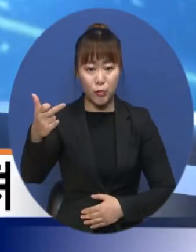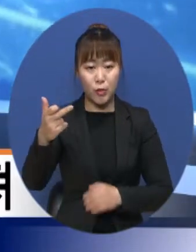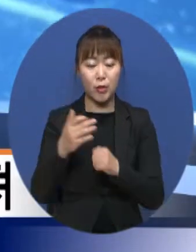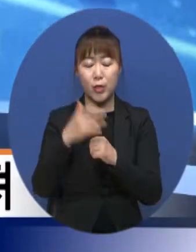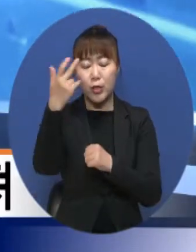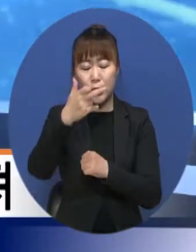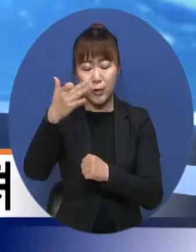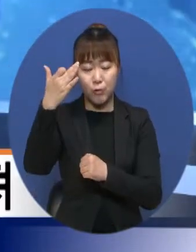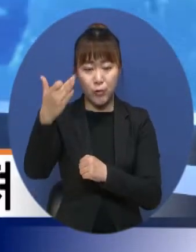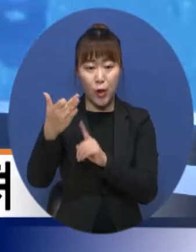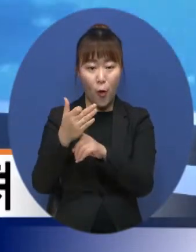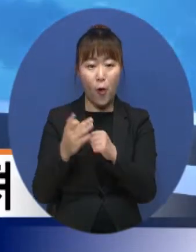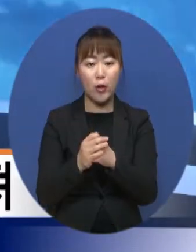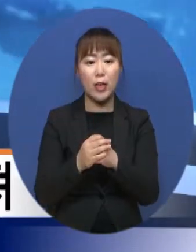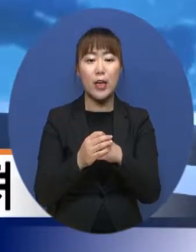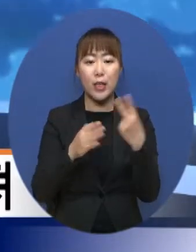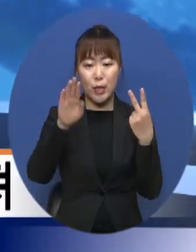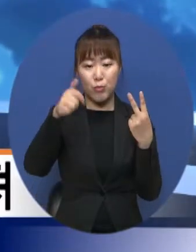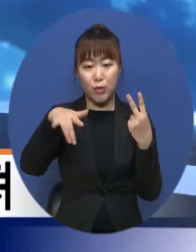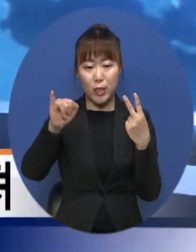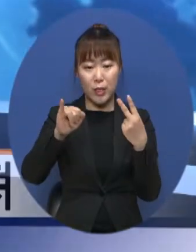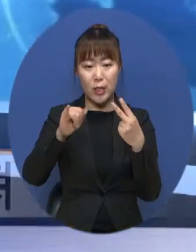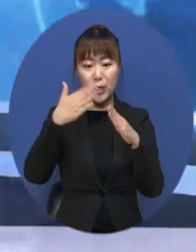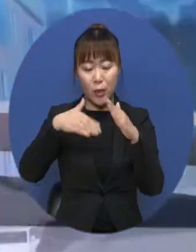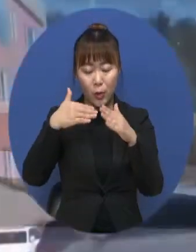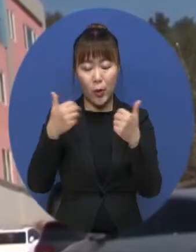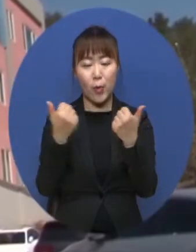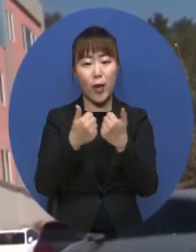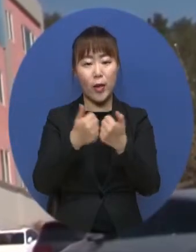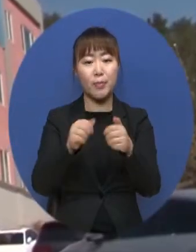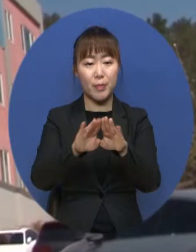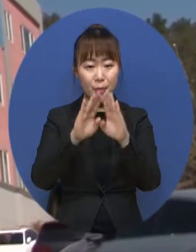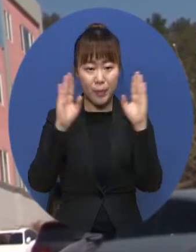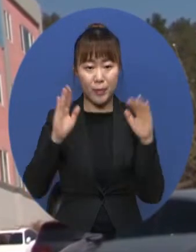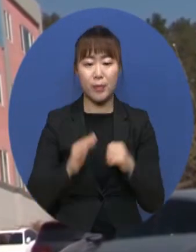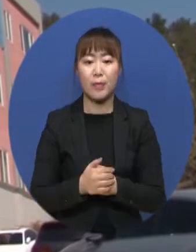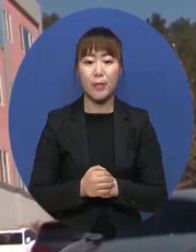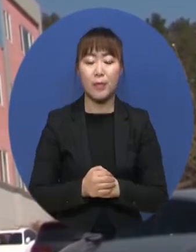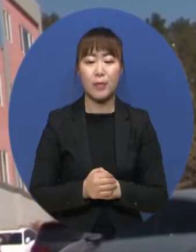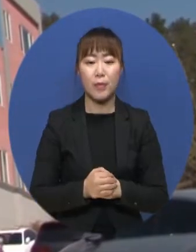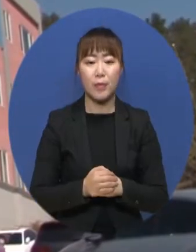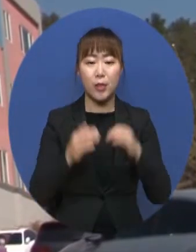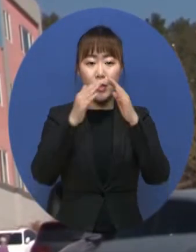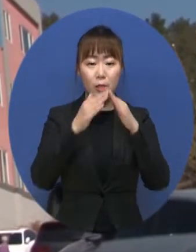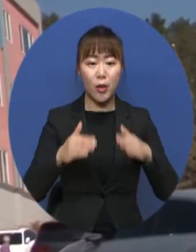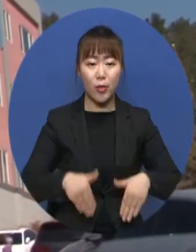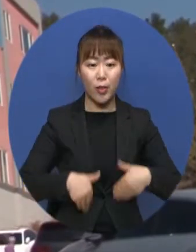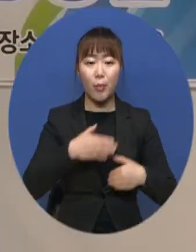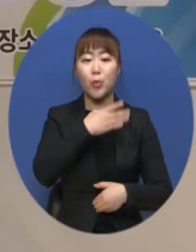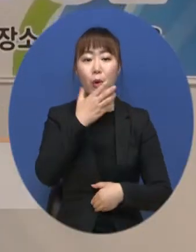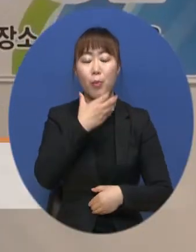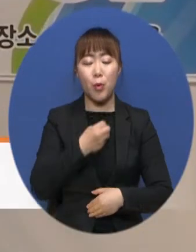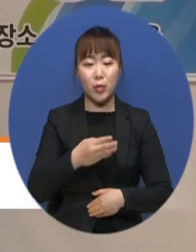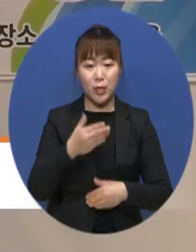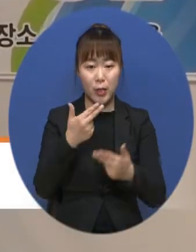정기회의를 가졌습니다. 유채린 기자가 보도합니다. 전남 노인복지협회는 지난 3일 여수